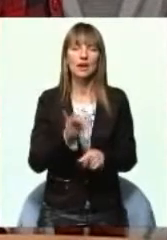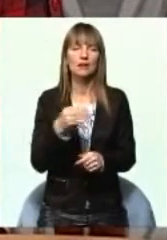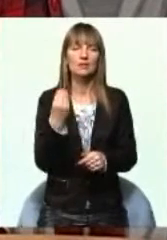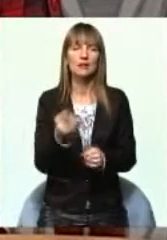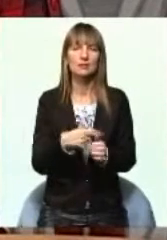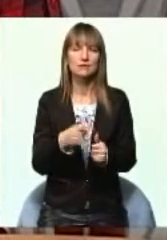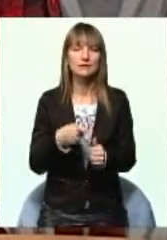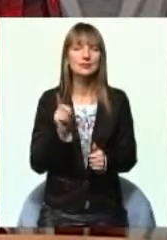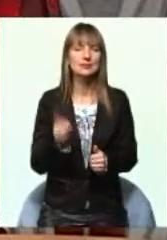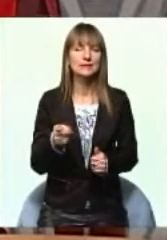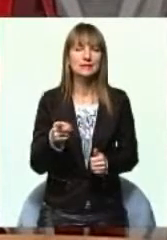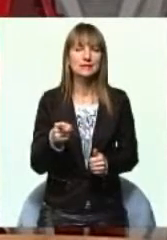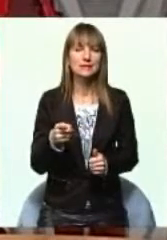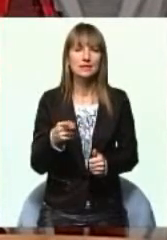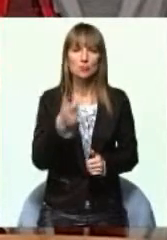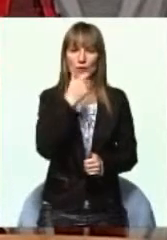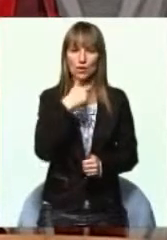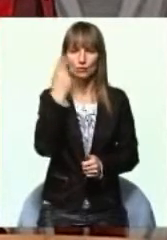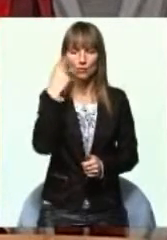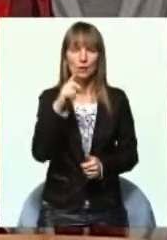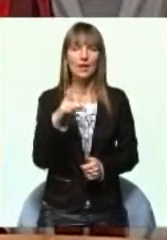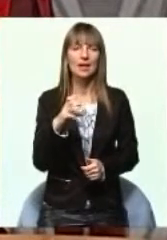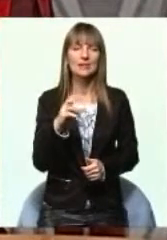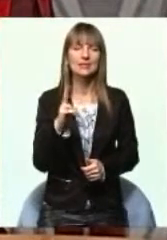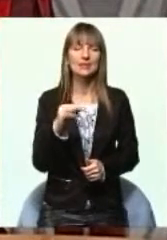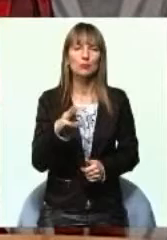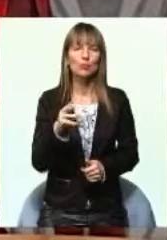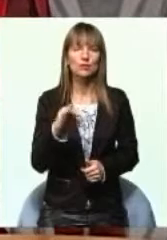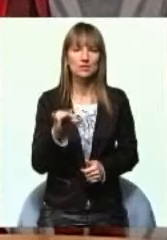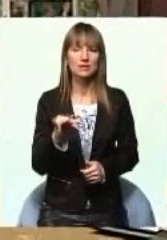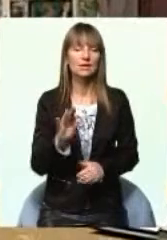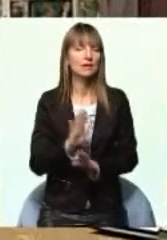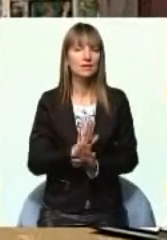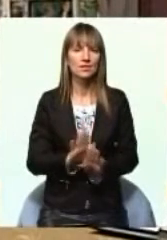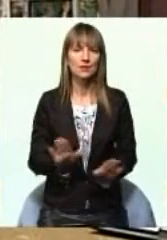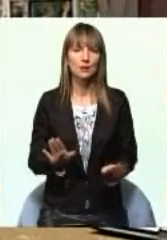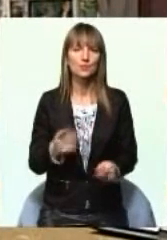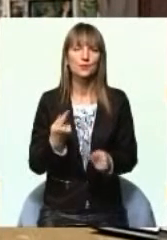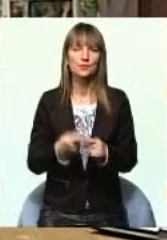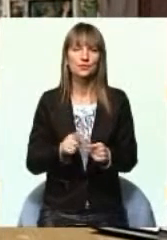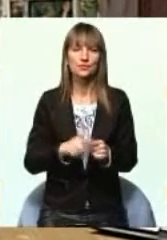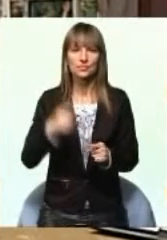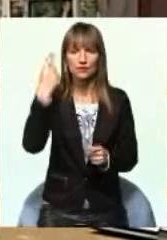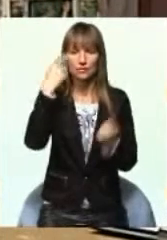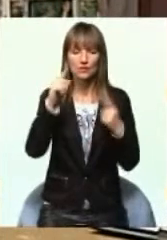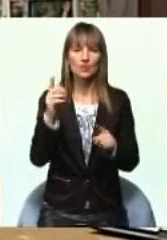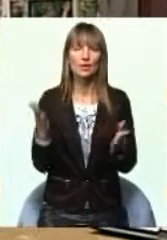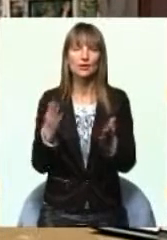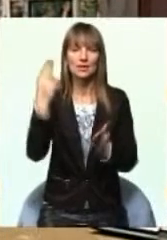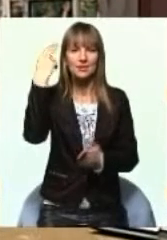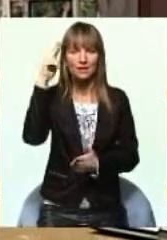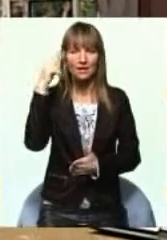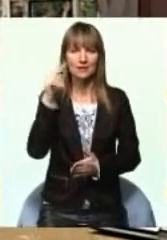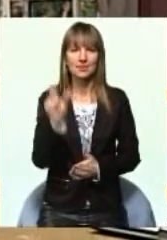дійсно ескімо придумали? Ескімоси, якщо на честь ескімосів це морозиво назвали? Ні, це придумав якийсь